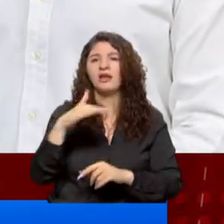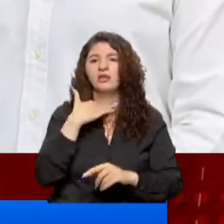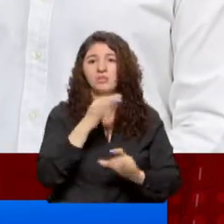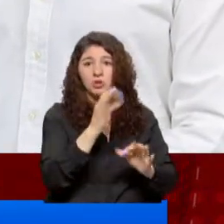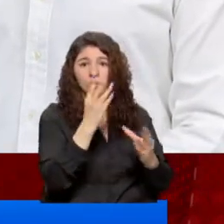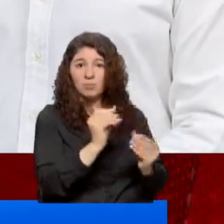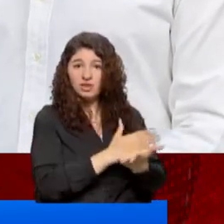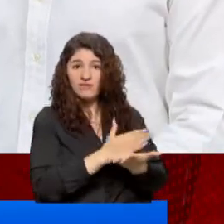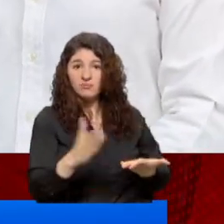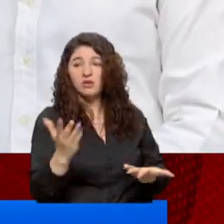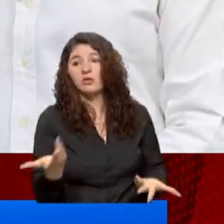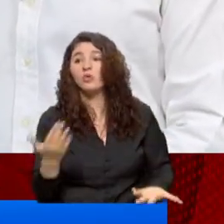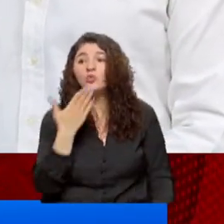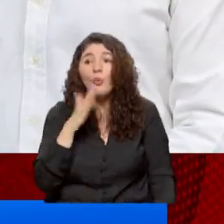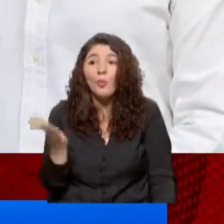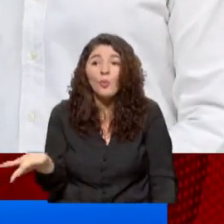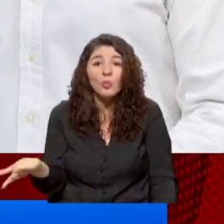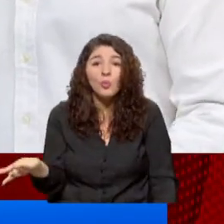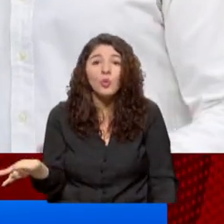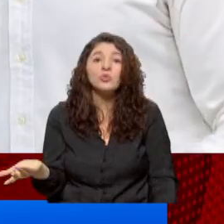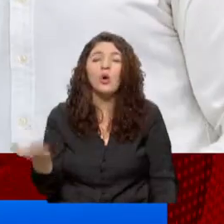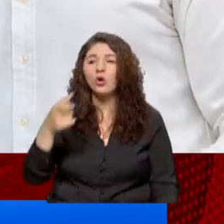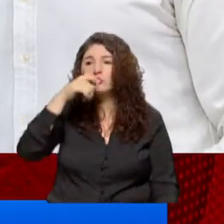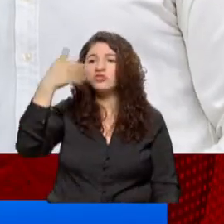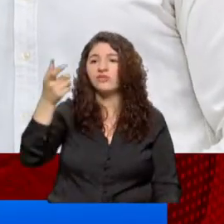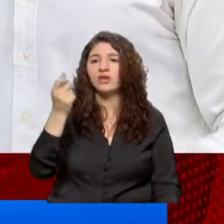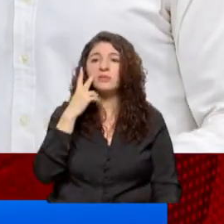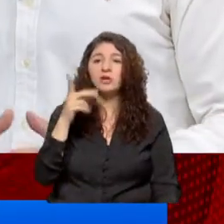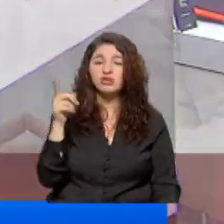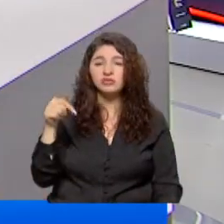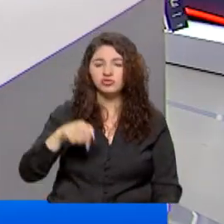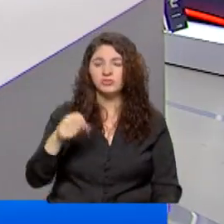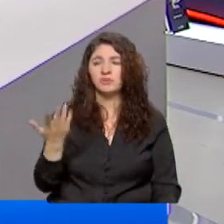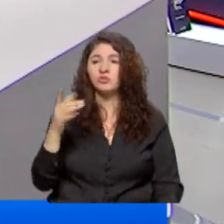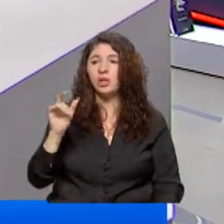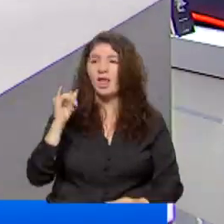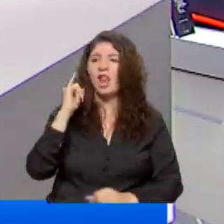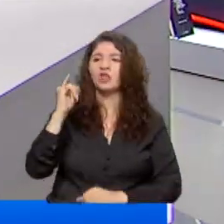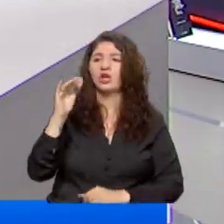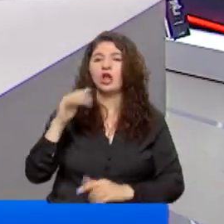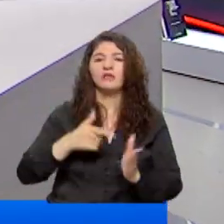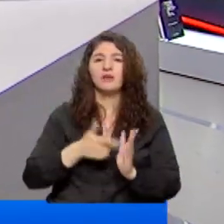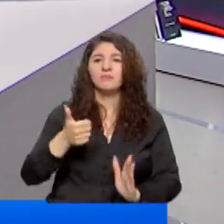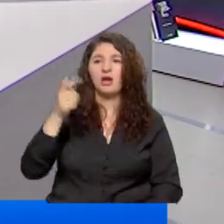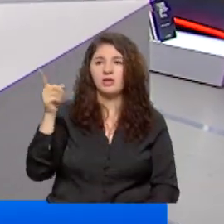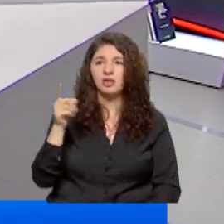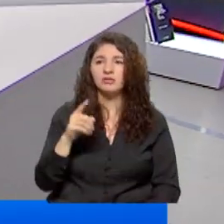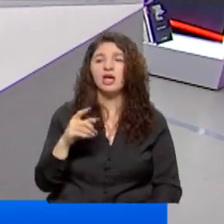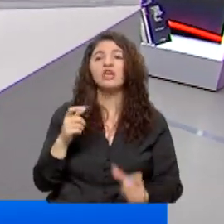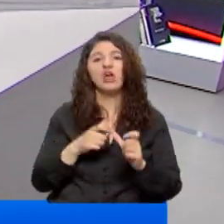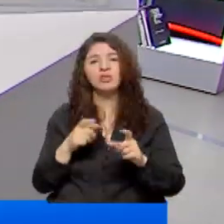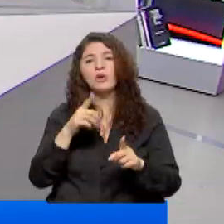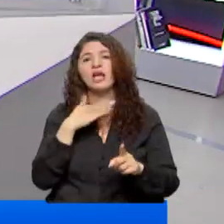aynı böyle mi olacak devam edecek bekliyor ve yurtdışındaki fiyatlara bakacaksın Şimdi şöyle bir eleştiri geliyor Tarım Bakanlığı'ndan